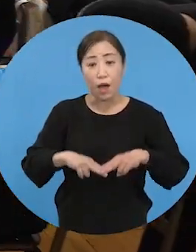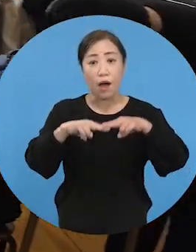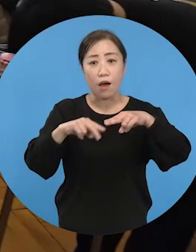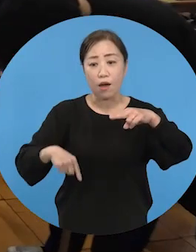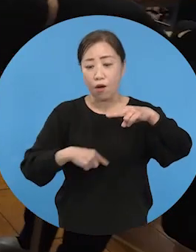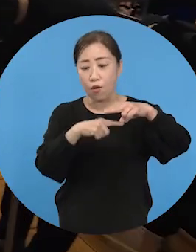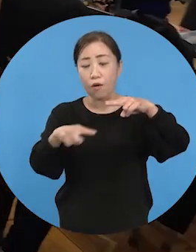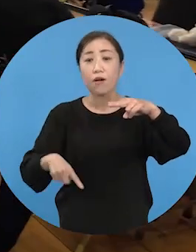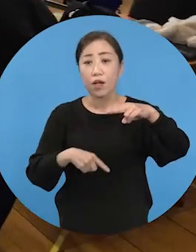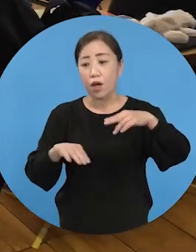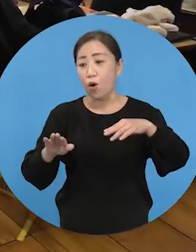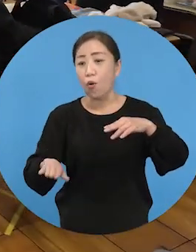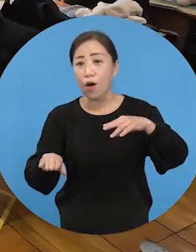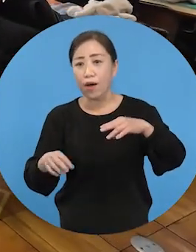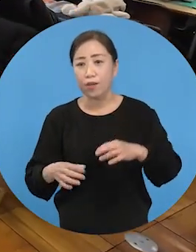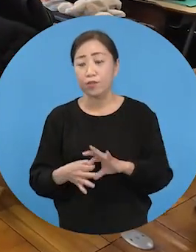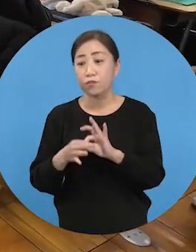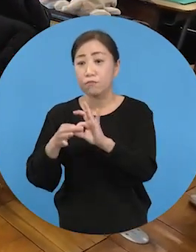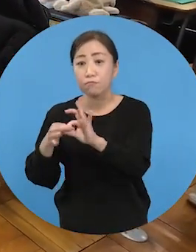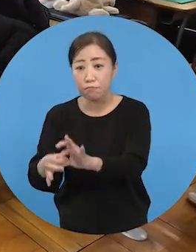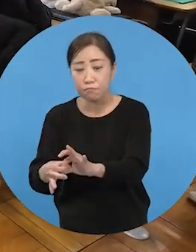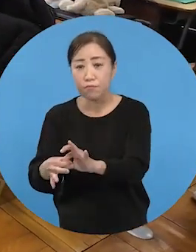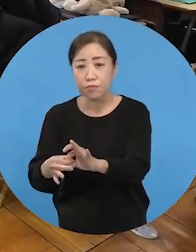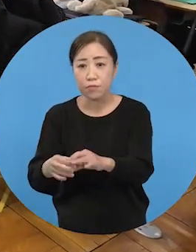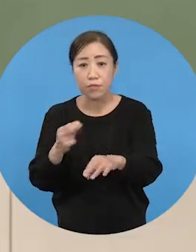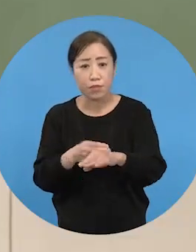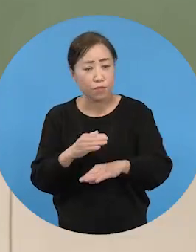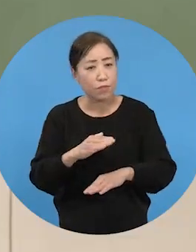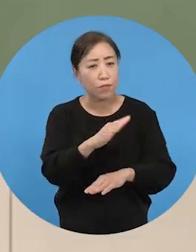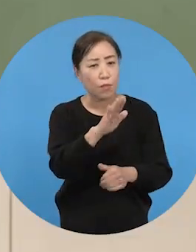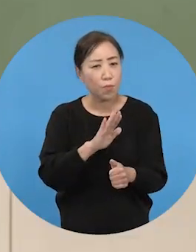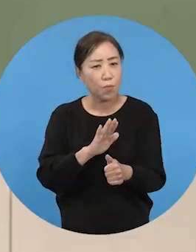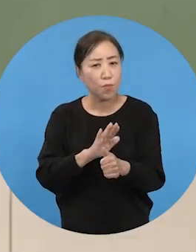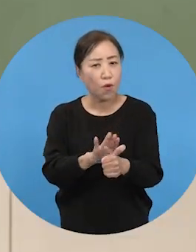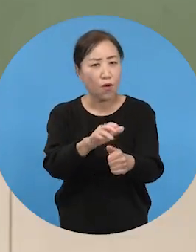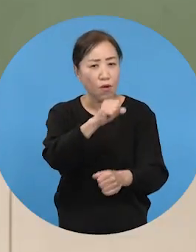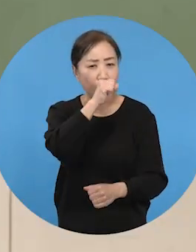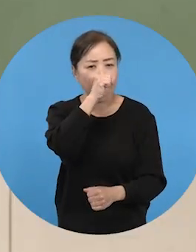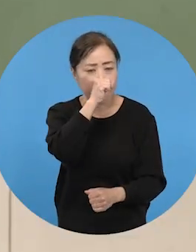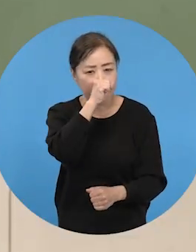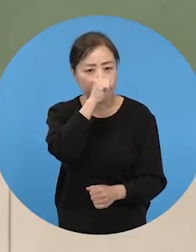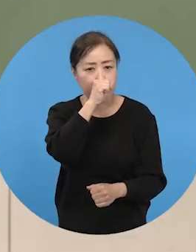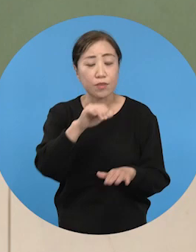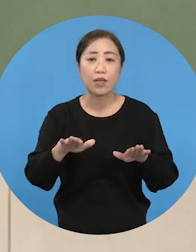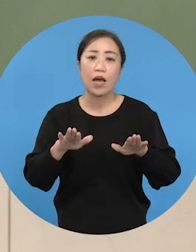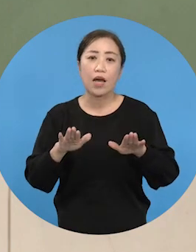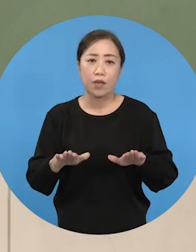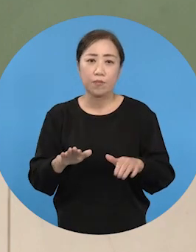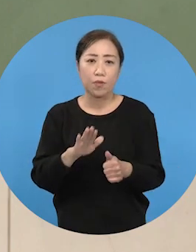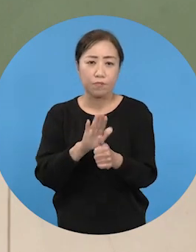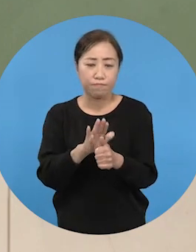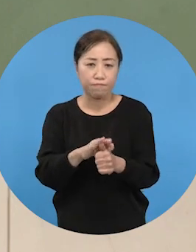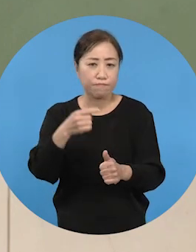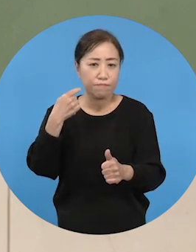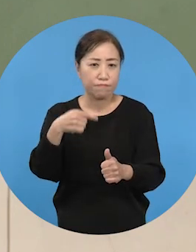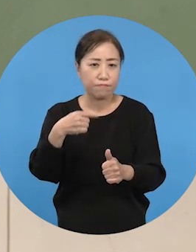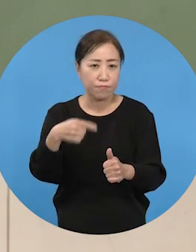手くなるための何かのきっかけになれたらすごく嬉しいなと思っている